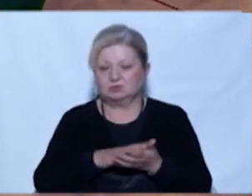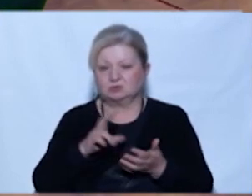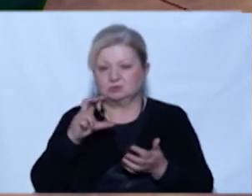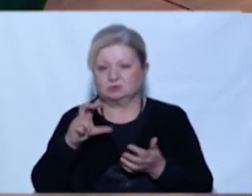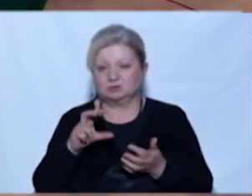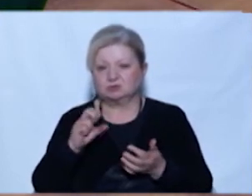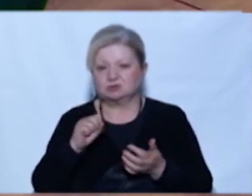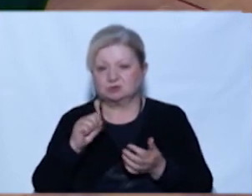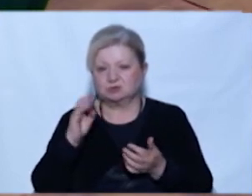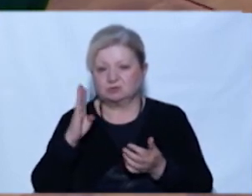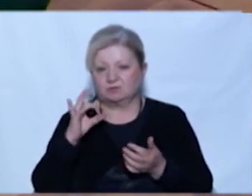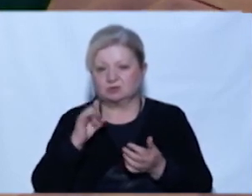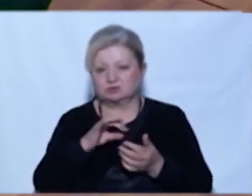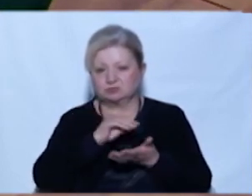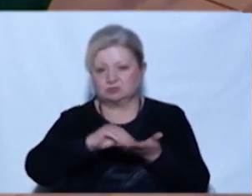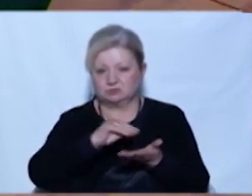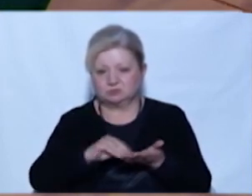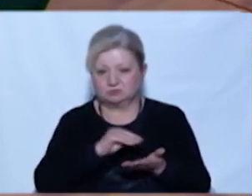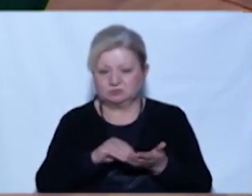ჯავახიშვილი ამ